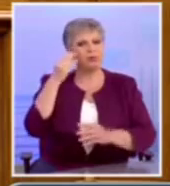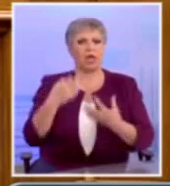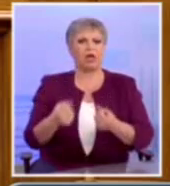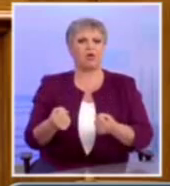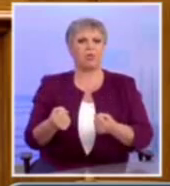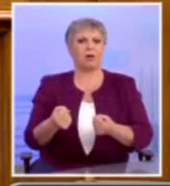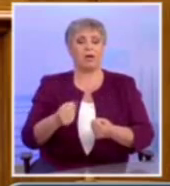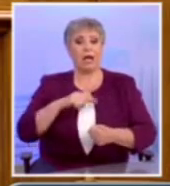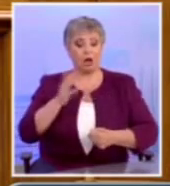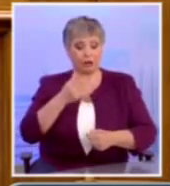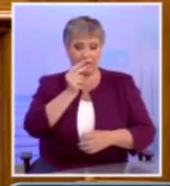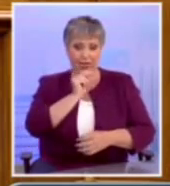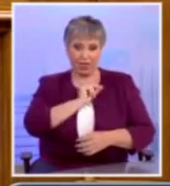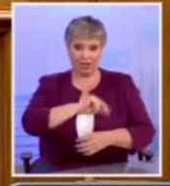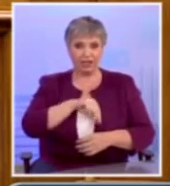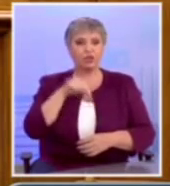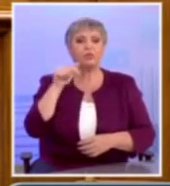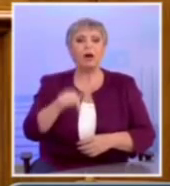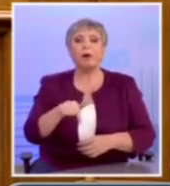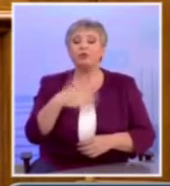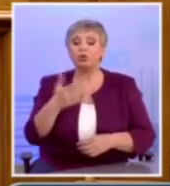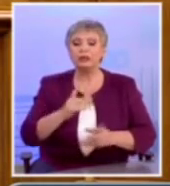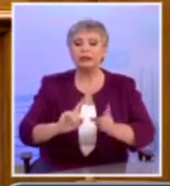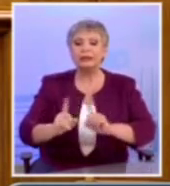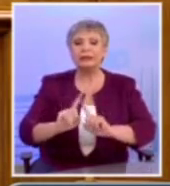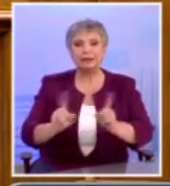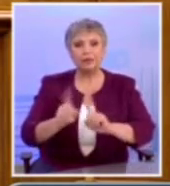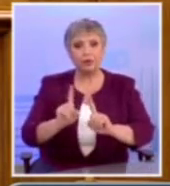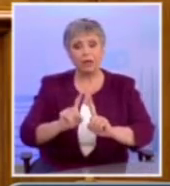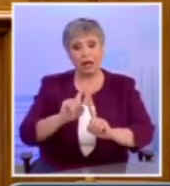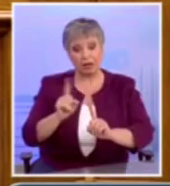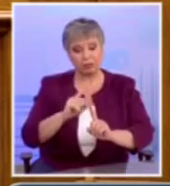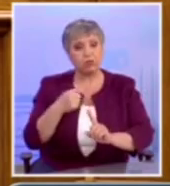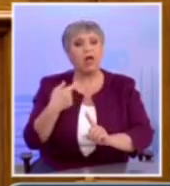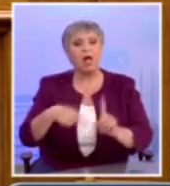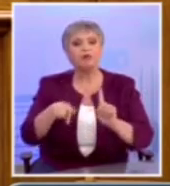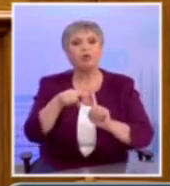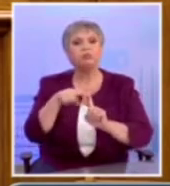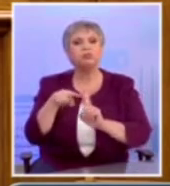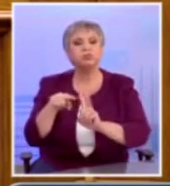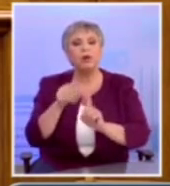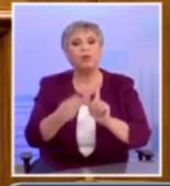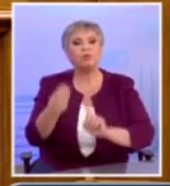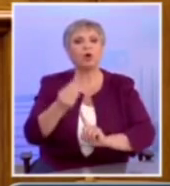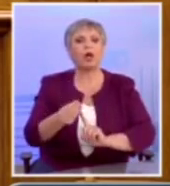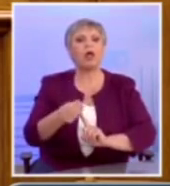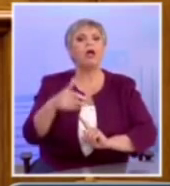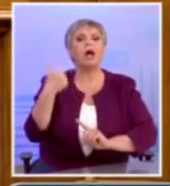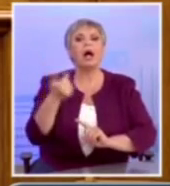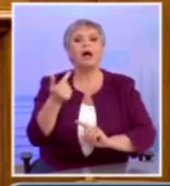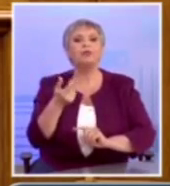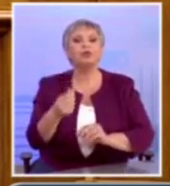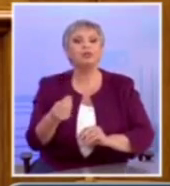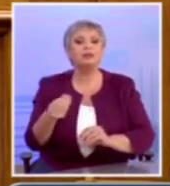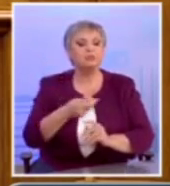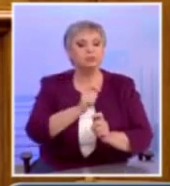ό,τι κερδίσουμε από αυτή τη συμφωνία, ό,τι βγει καλύτερο από ό,τι το αναμενόμενο, θα πηγαίνει στους πιο φτωχούς και